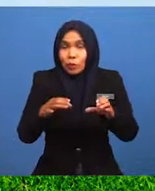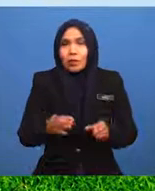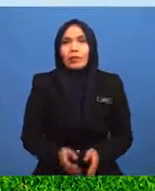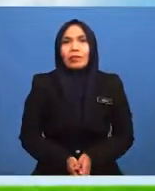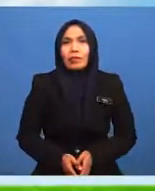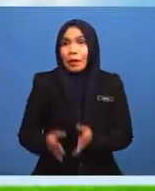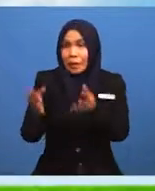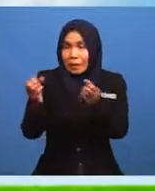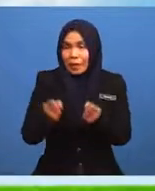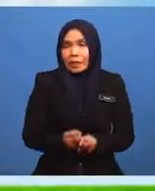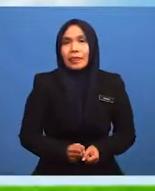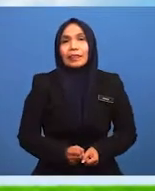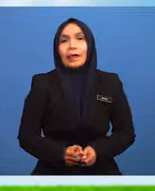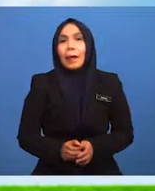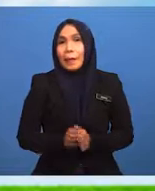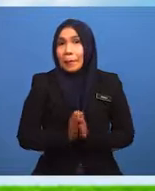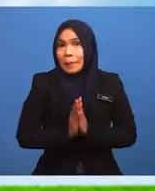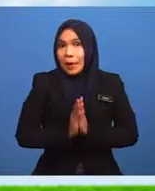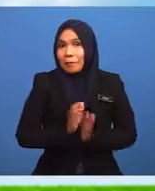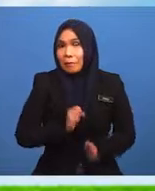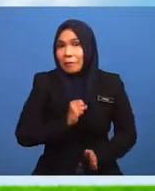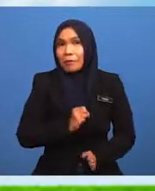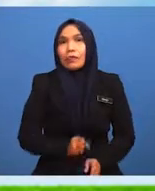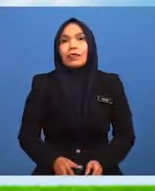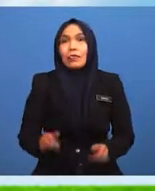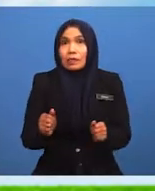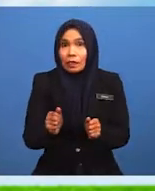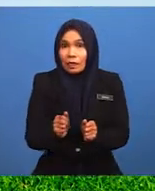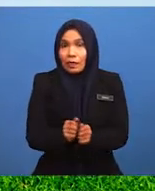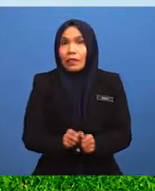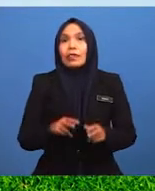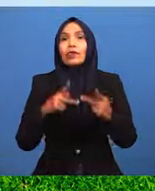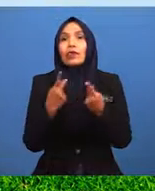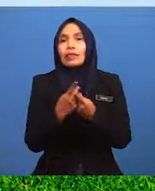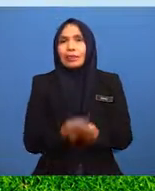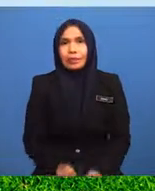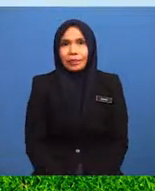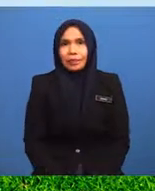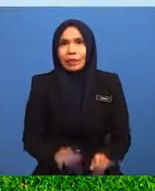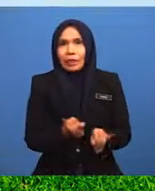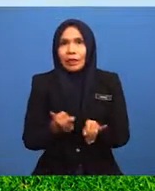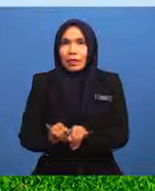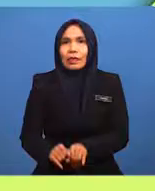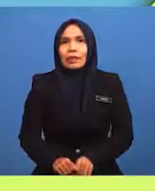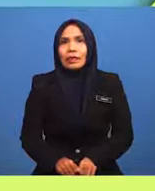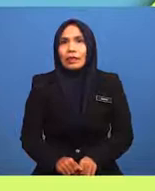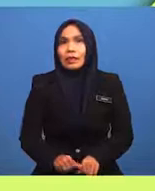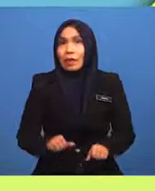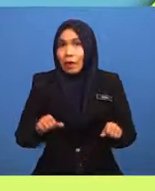juga. Jadikan amalan mulai sekarang. Cara ketiga ialah